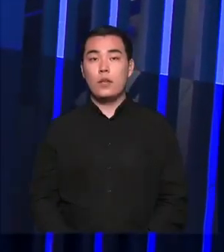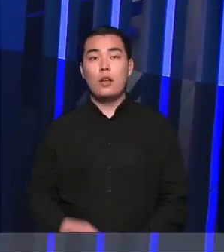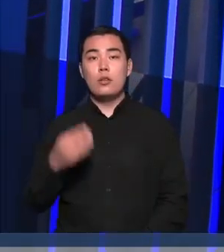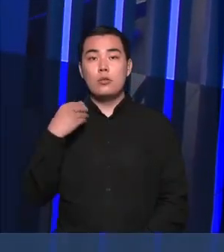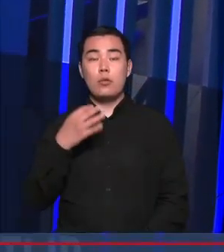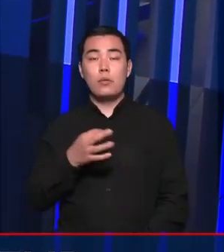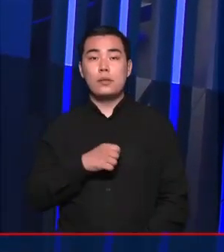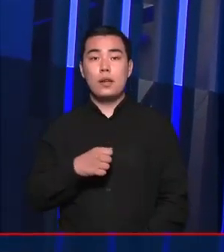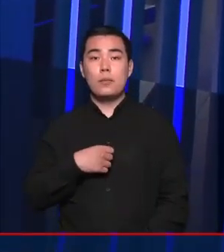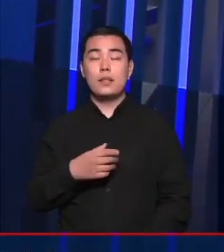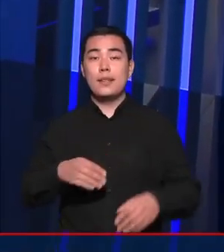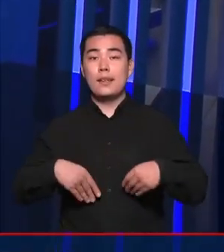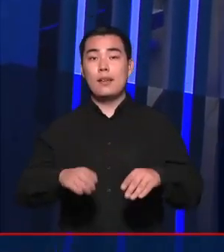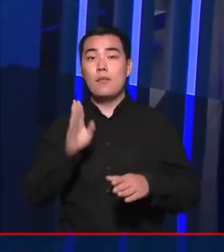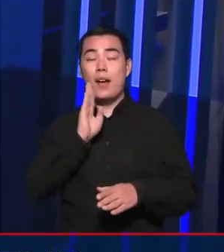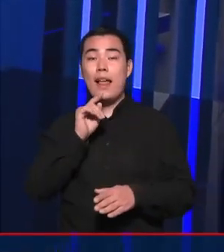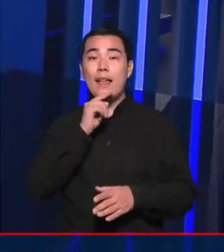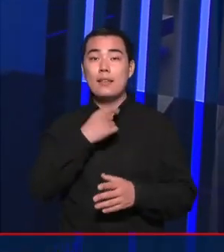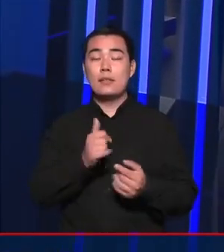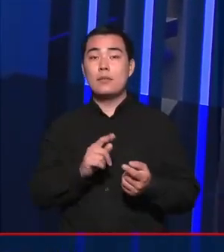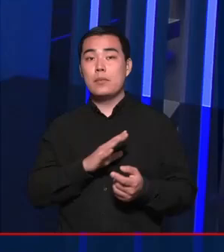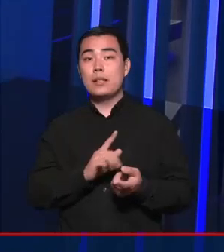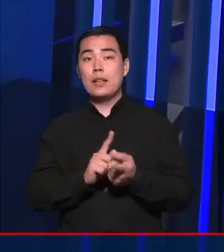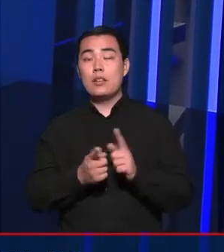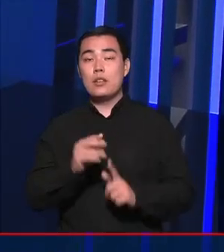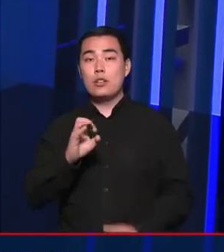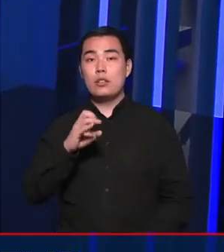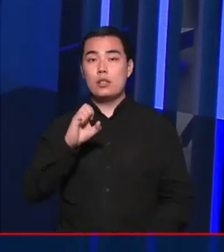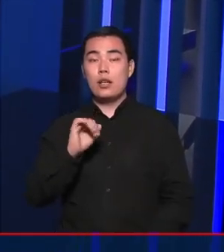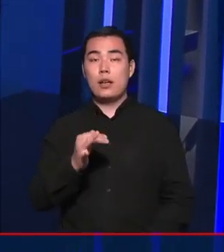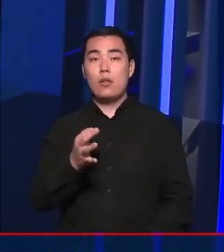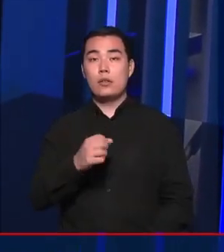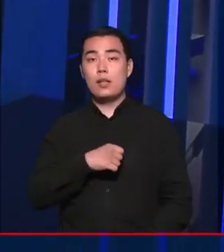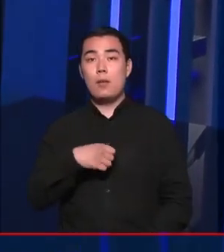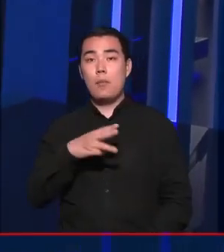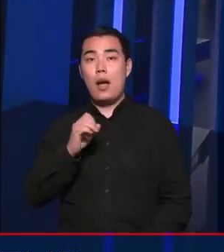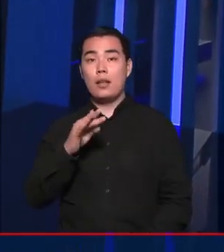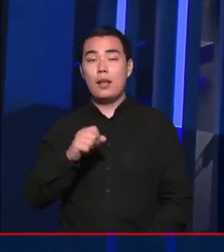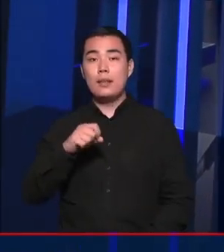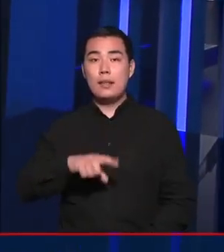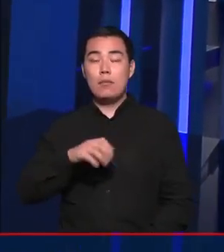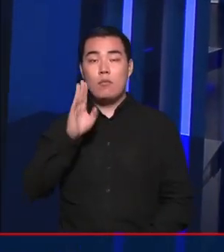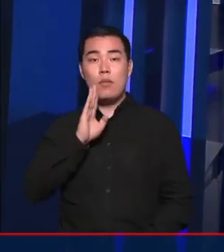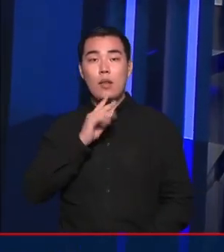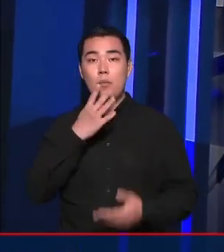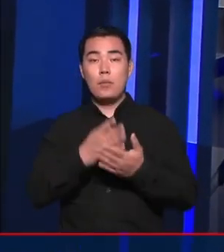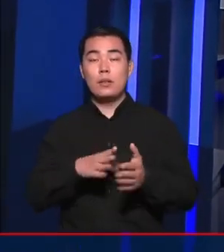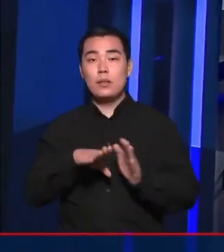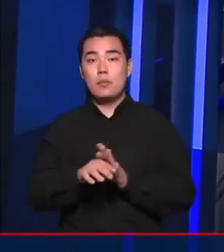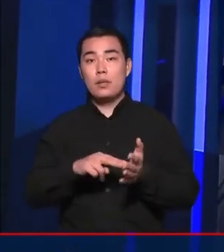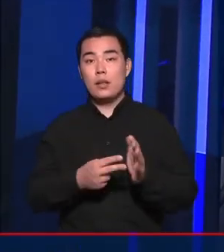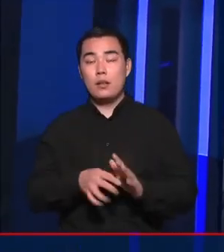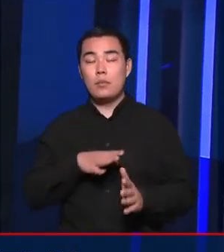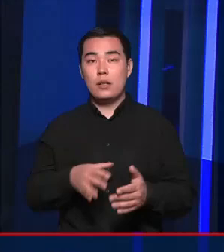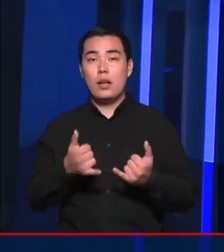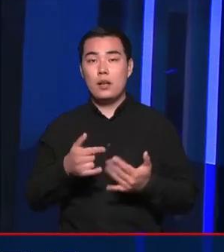Түркістан облысының диқандары су үнемдеуге көшті. Жетісай ауданында мақтал қаптарына тамшылатып суару әдісі енгізілген.